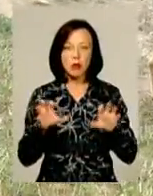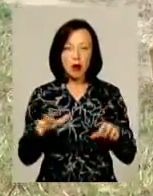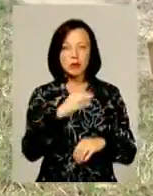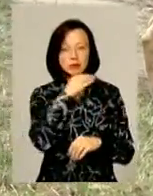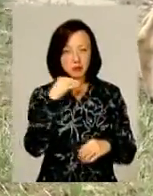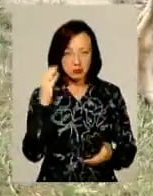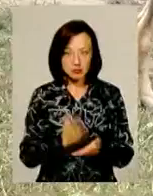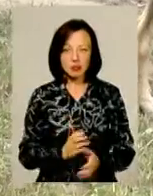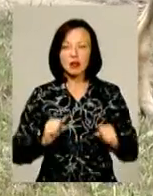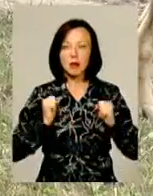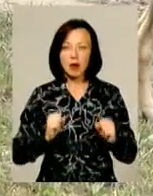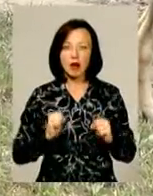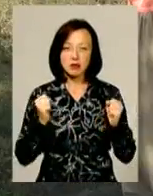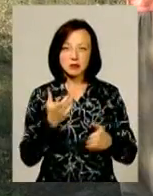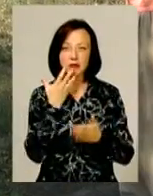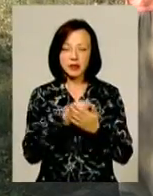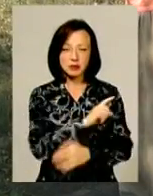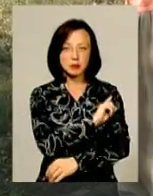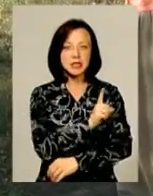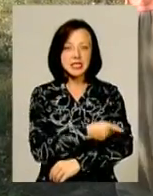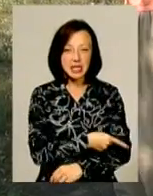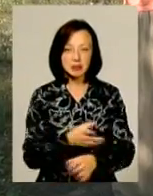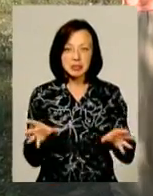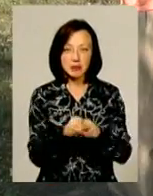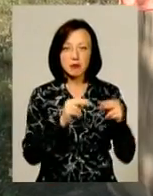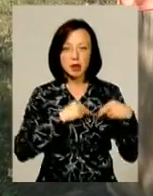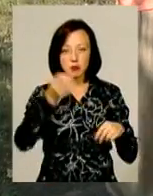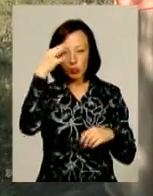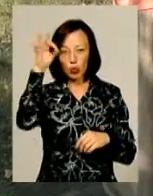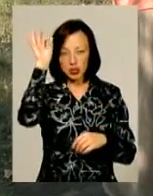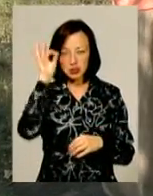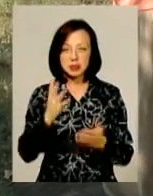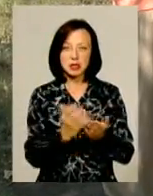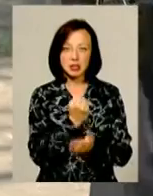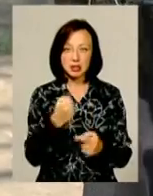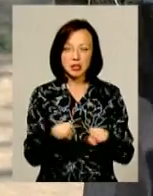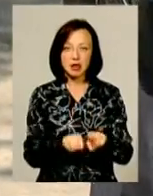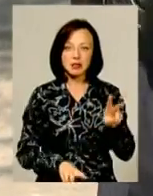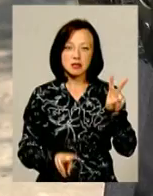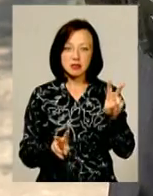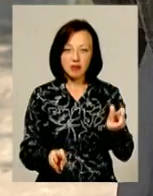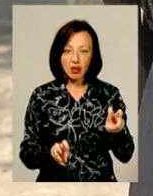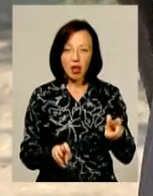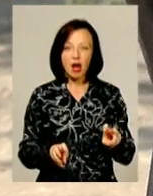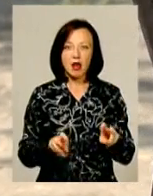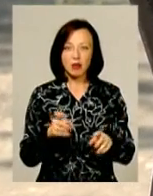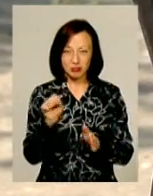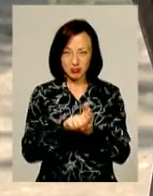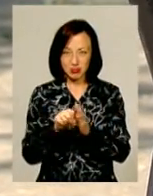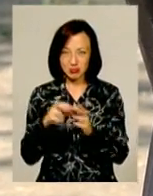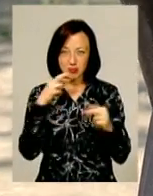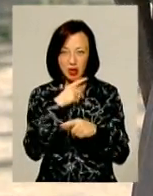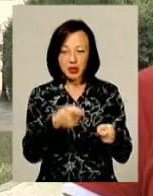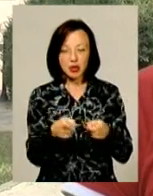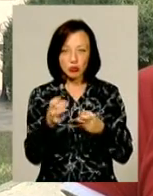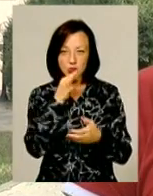одиничні. Тому й намагаються власними силами, а також у співпраці з патрульною поліцією, знайти так званих догхантерів і притягнути їх до